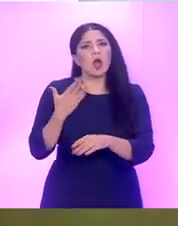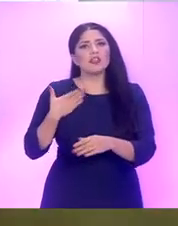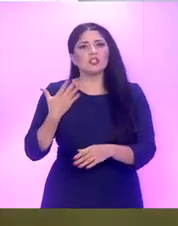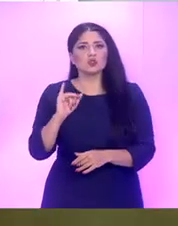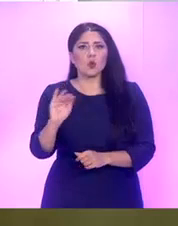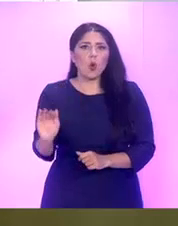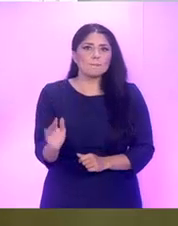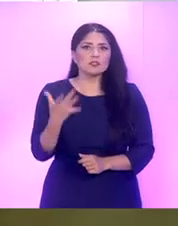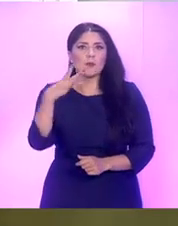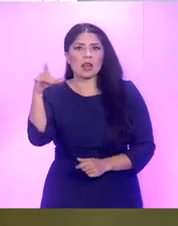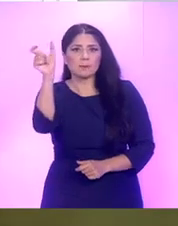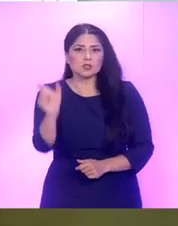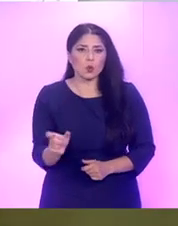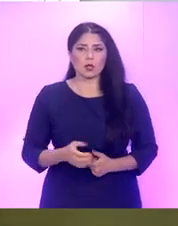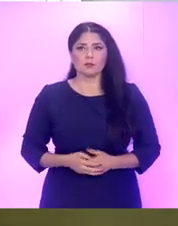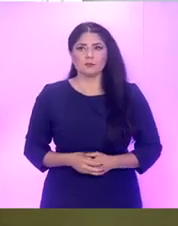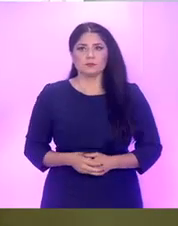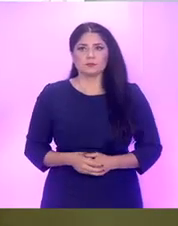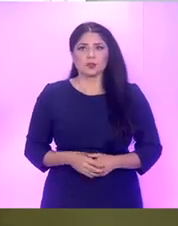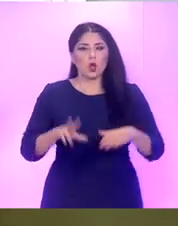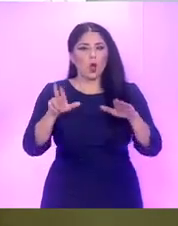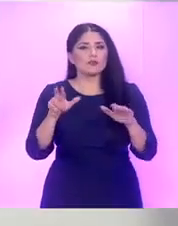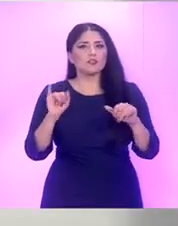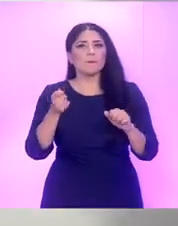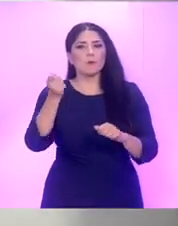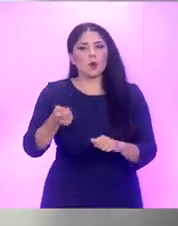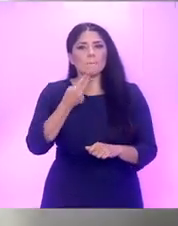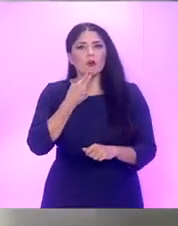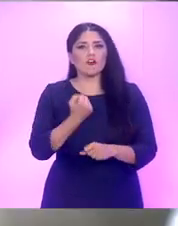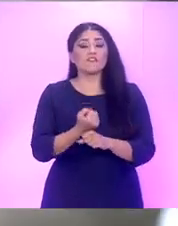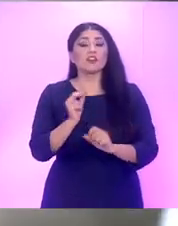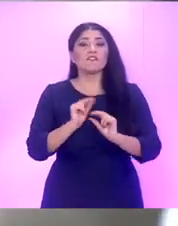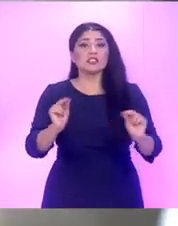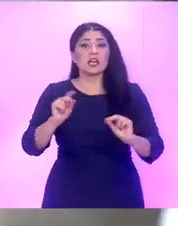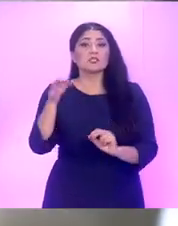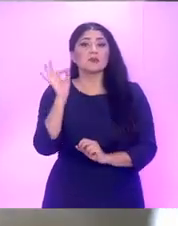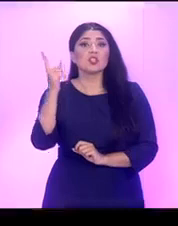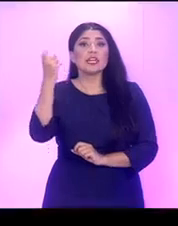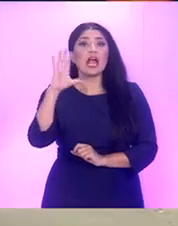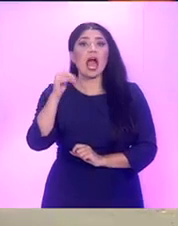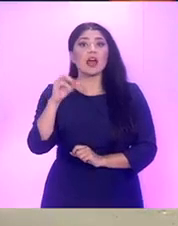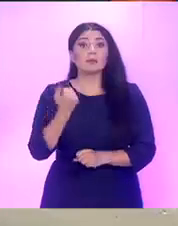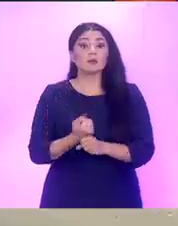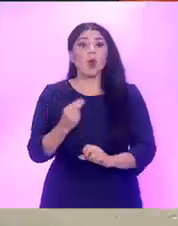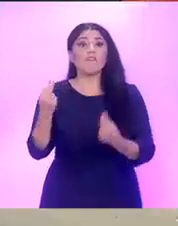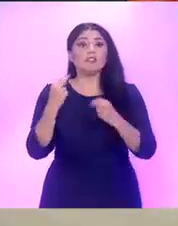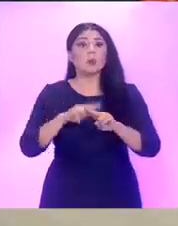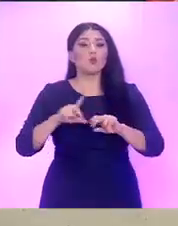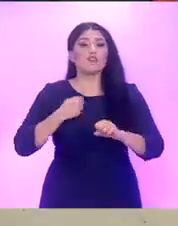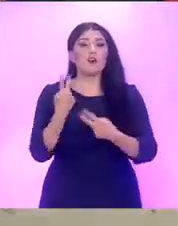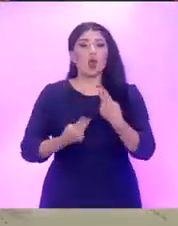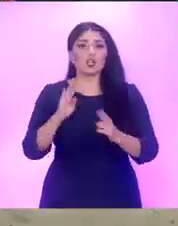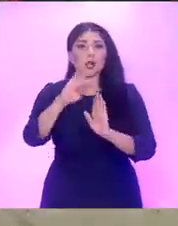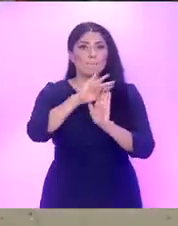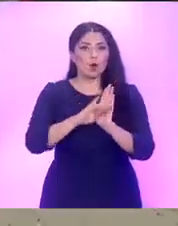atinge. 180 de polițiști și procurori vor fi instruiți de specialiști canadieni ca să lucreze cu noul program. Poliția română încă nu